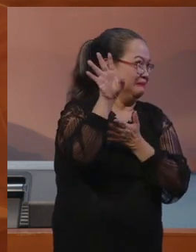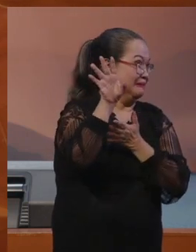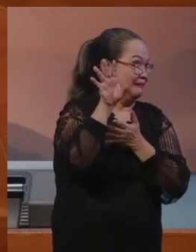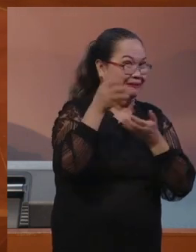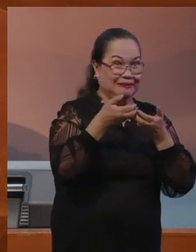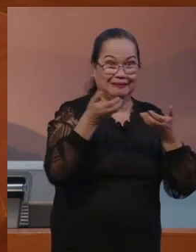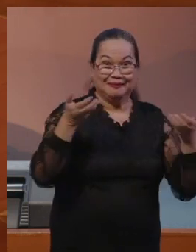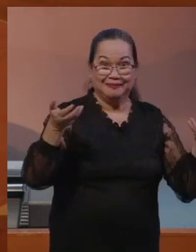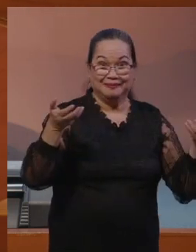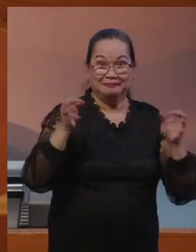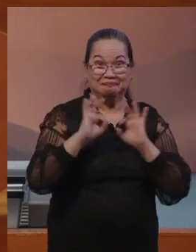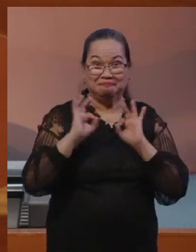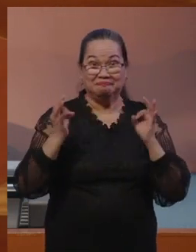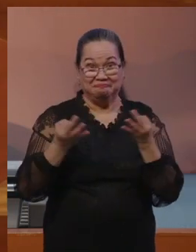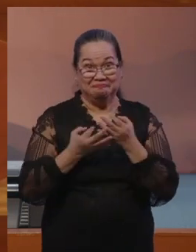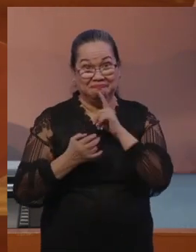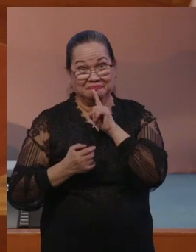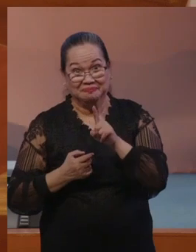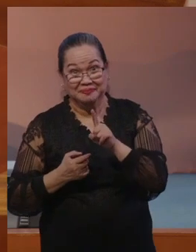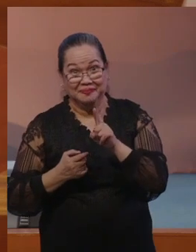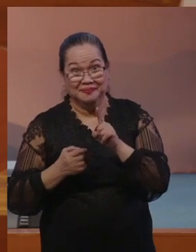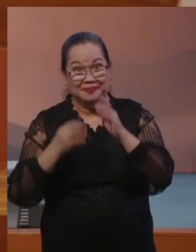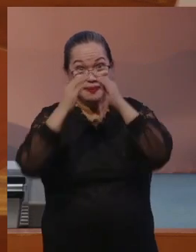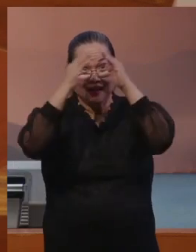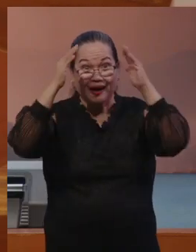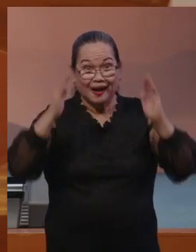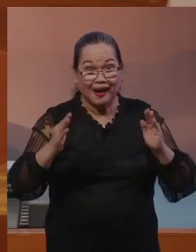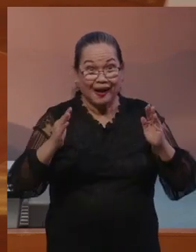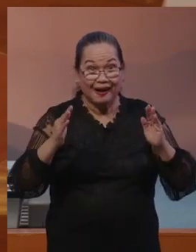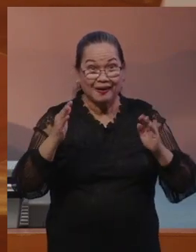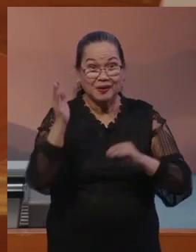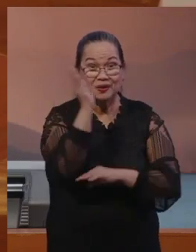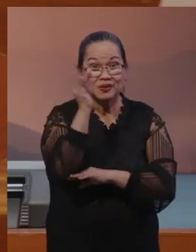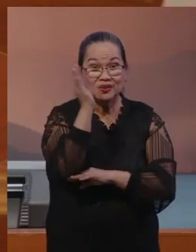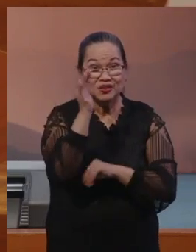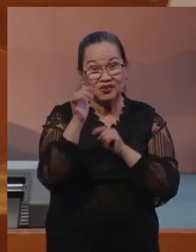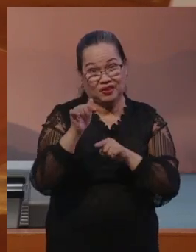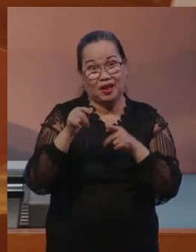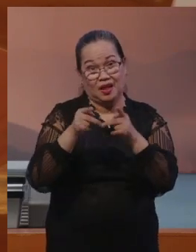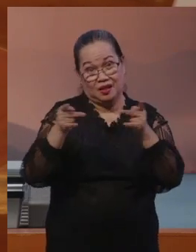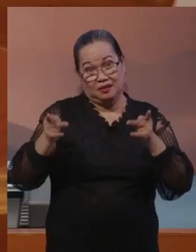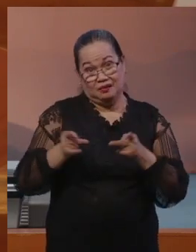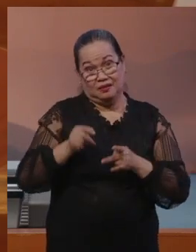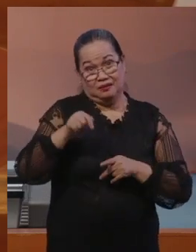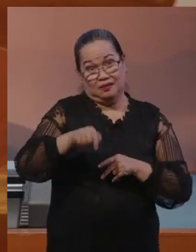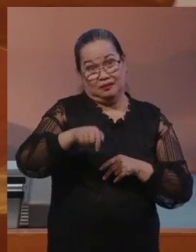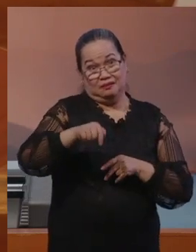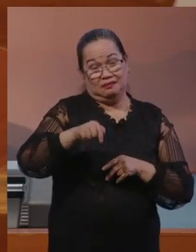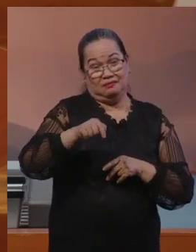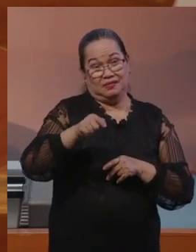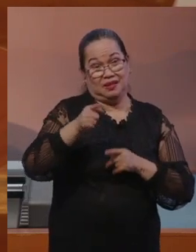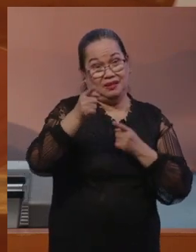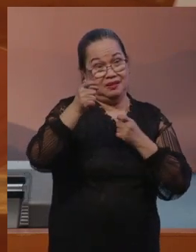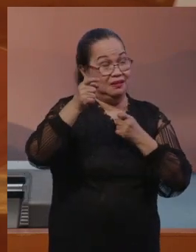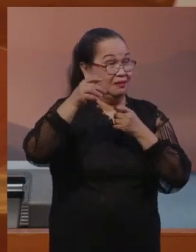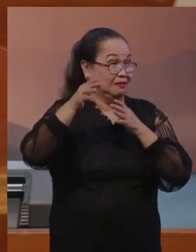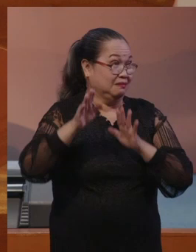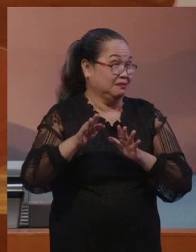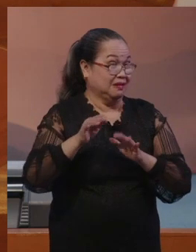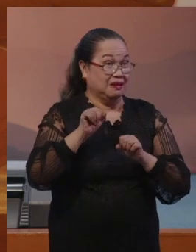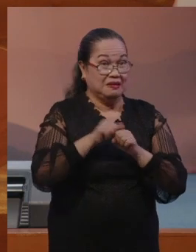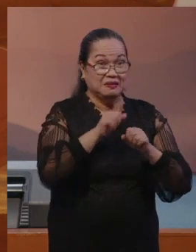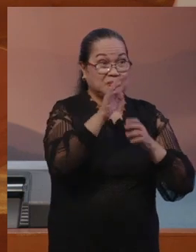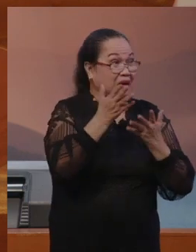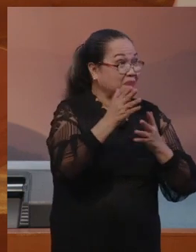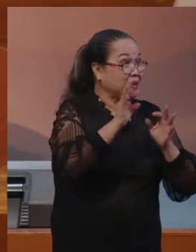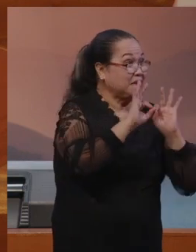Malamang hindi niya kasama. Kasi yung bahay niya na yon ay bahay aliwan. So I'm sure, kinahihiya